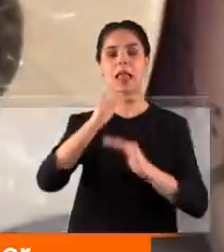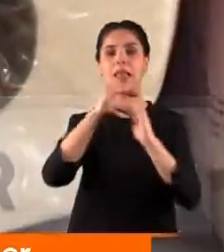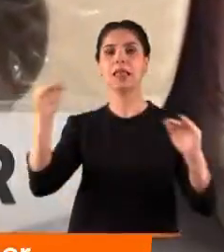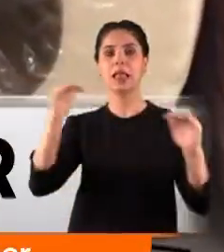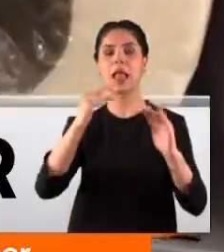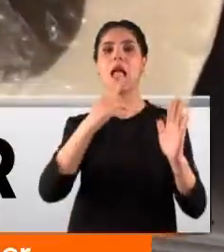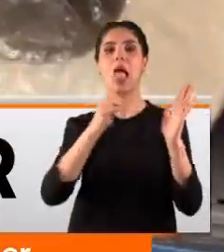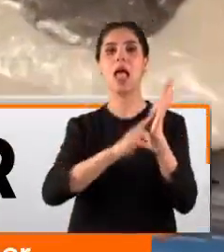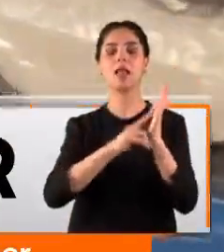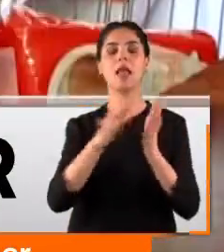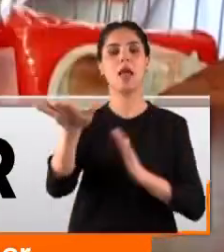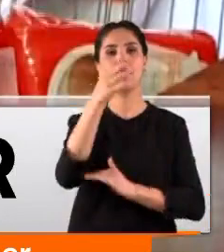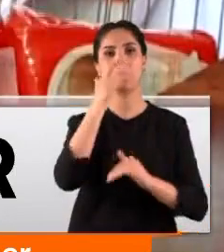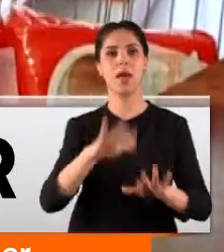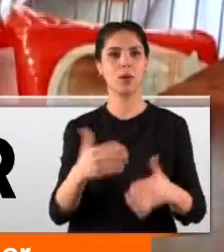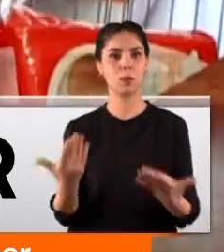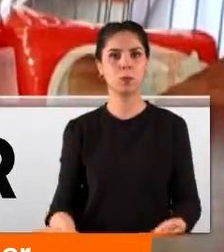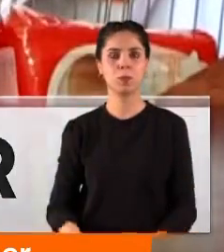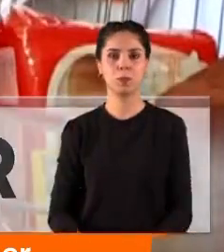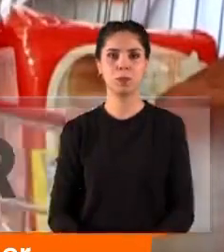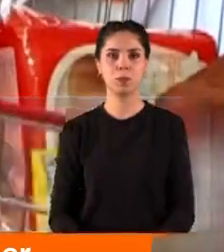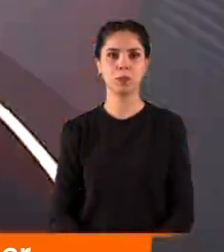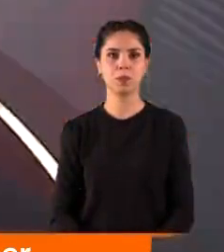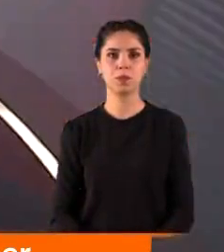raflarda yer alacak yeni fiyatlarda.